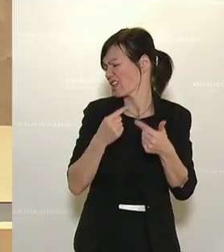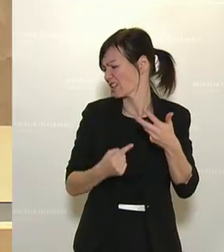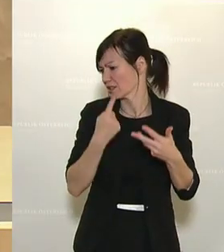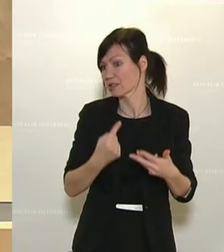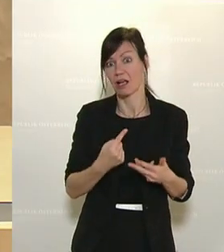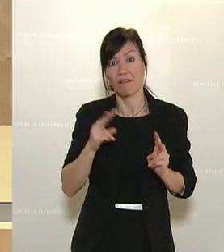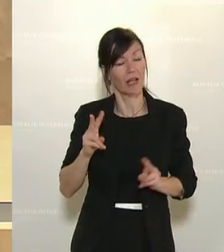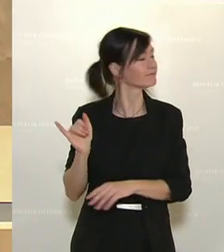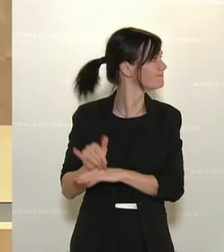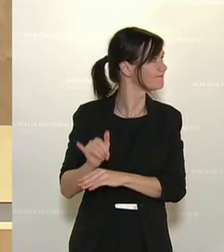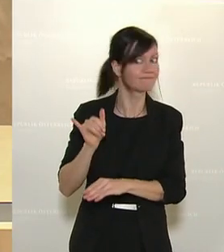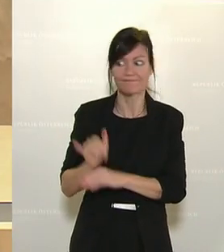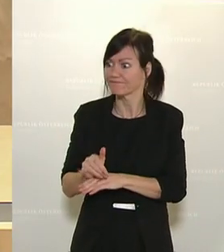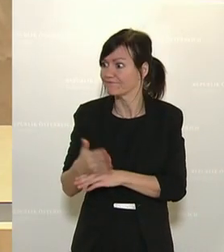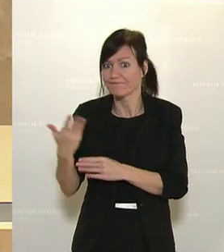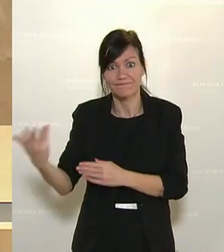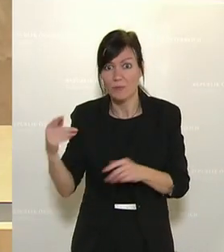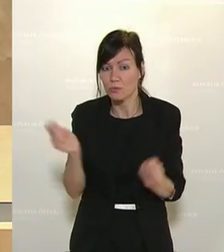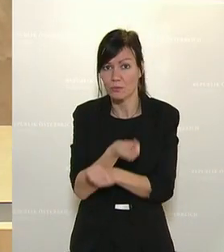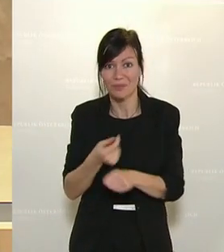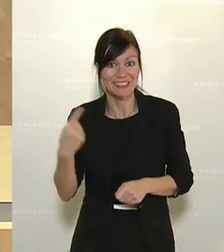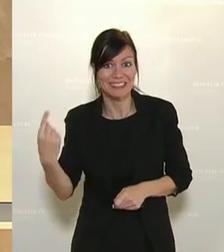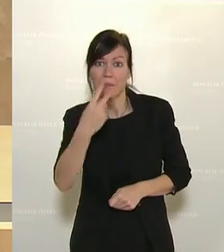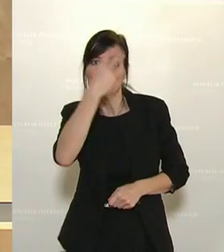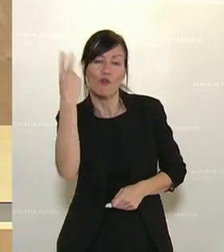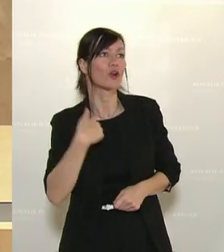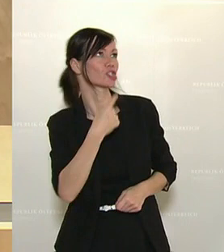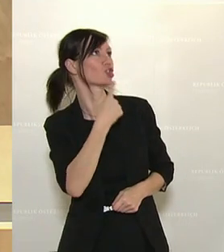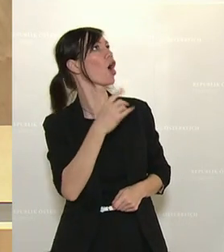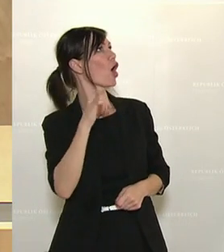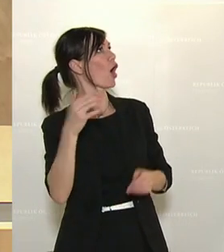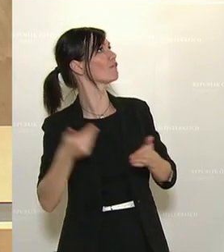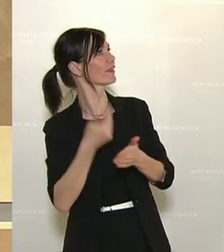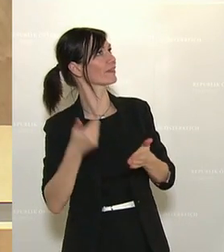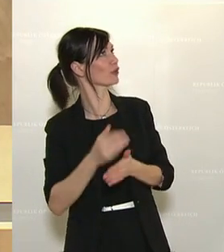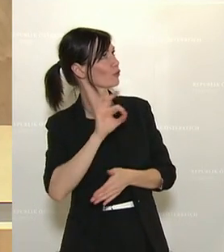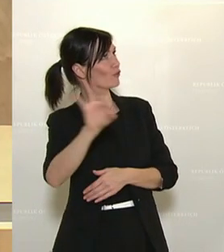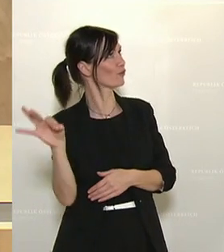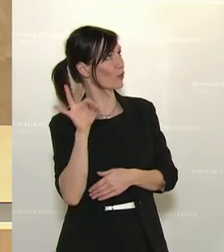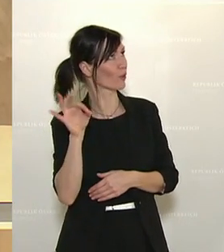absolut ignorant gegenüber jener Bevölkerung, die Sie ständig behaupten, am besten vertreten zu wollen.